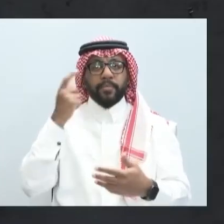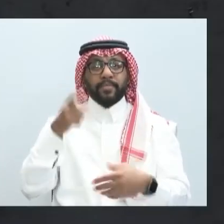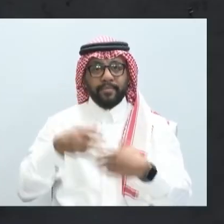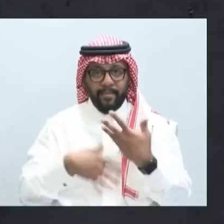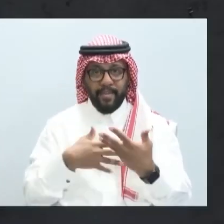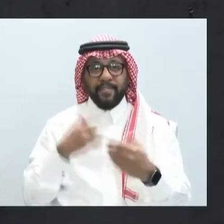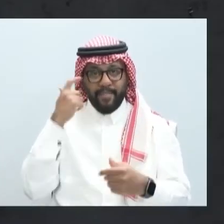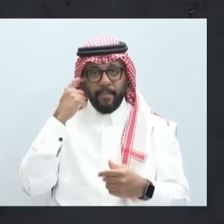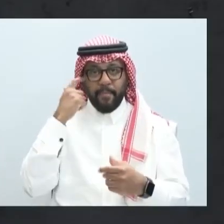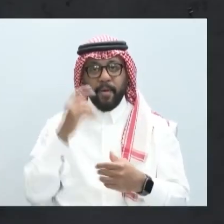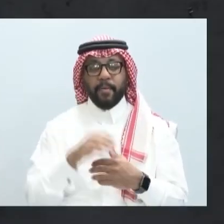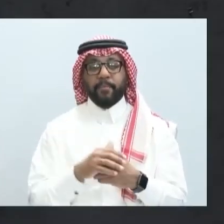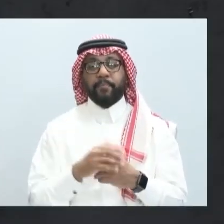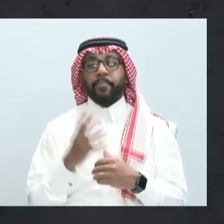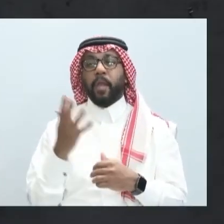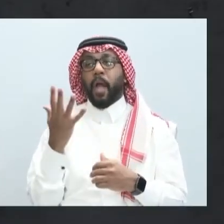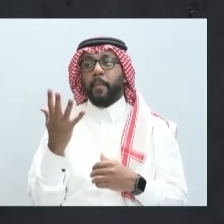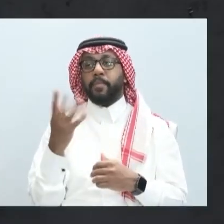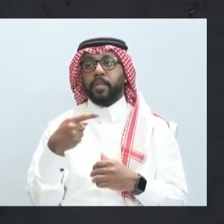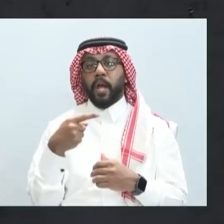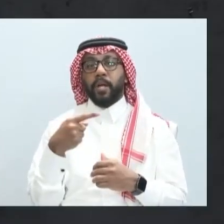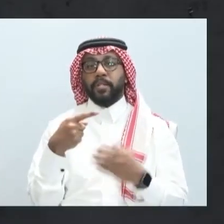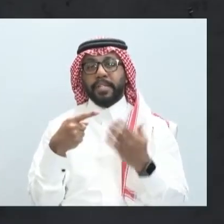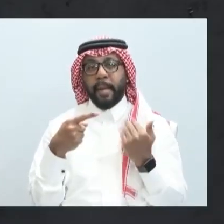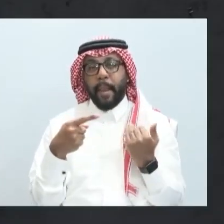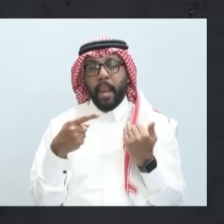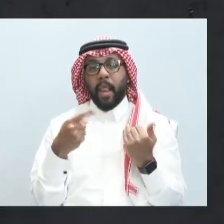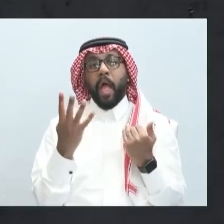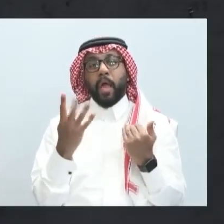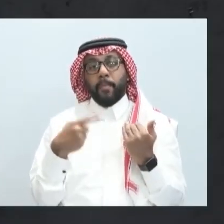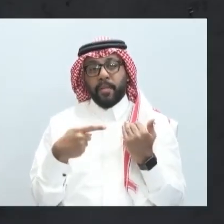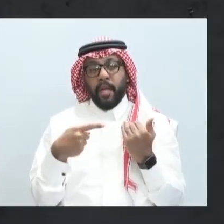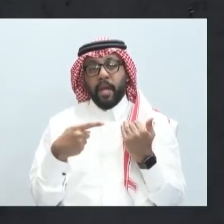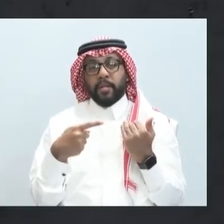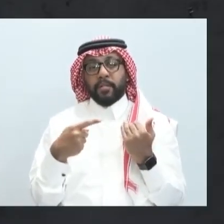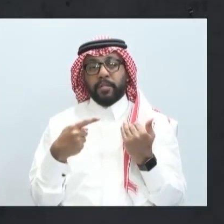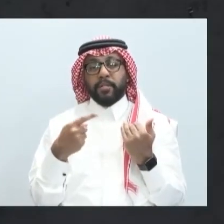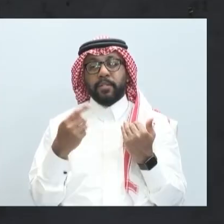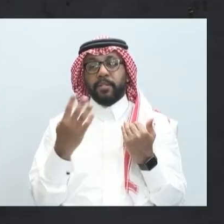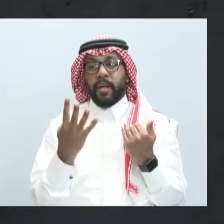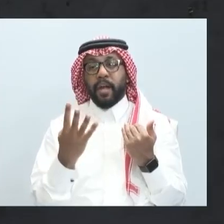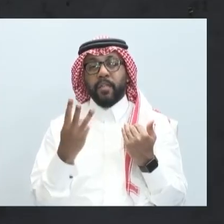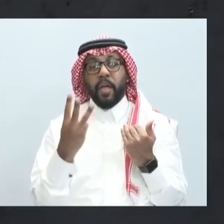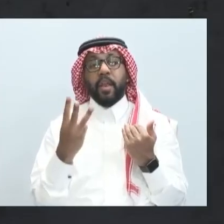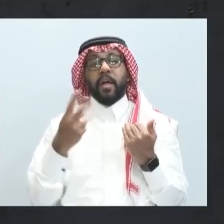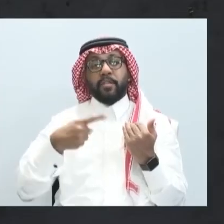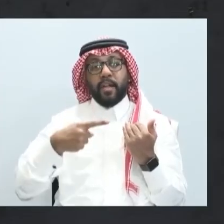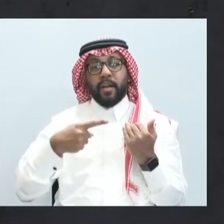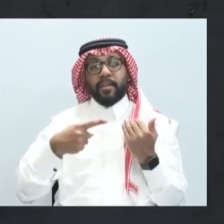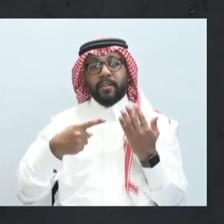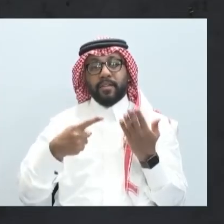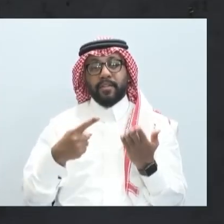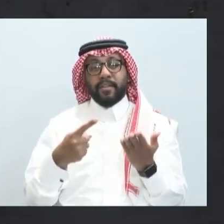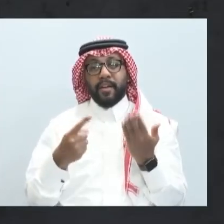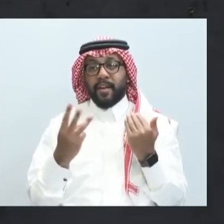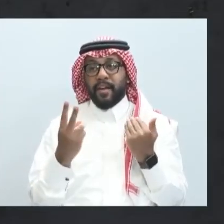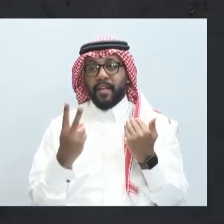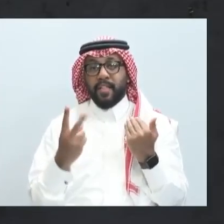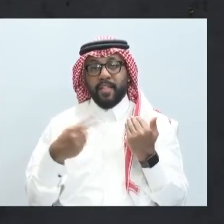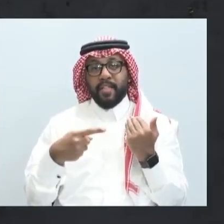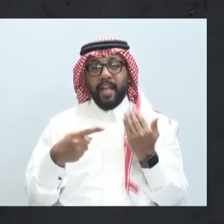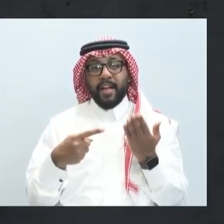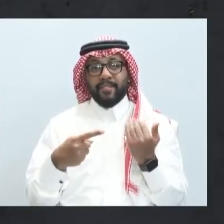15 ماذا ياتي قبله يا ابطال 14 13 12